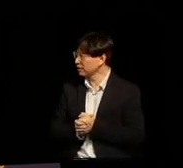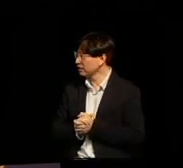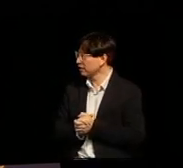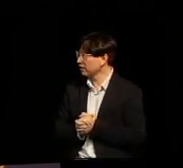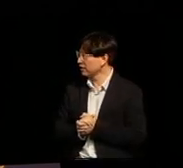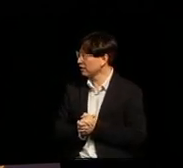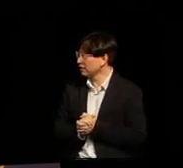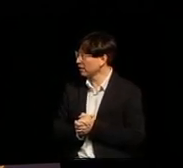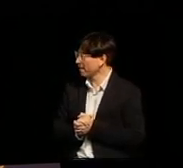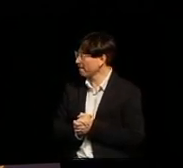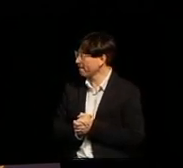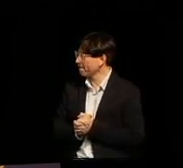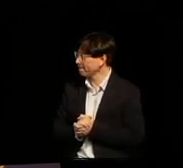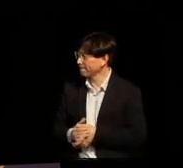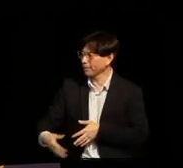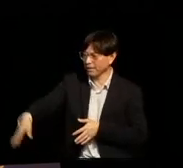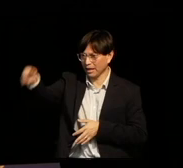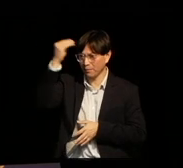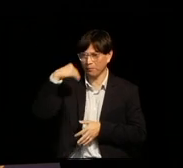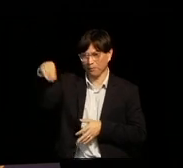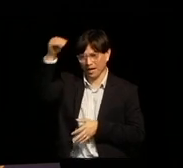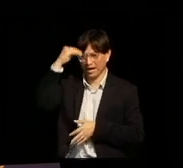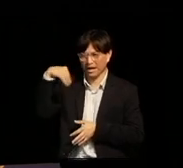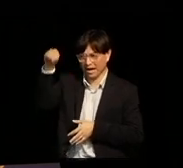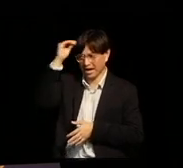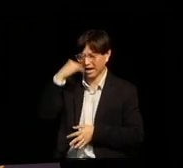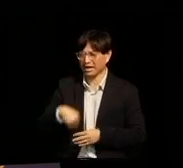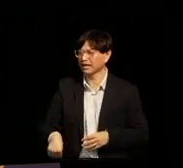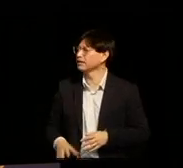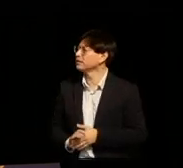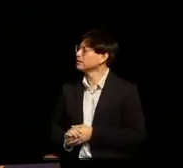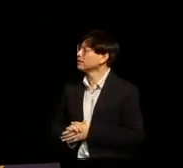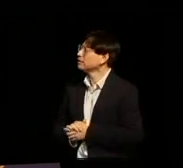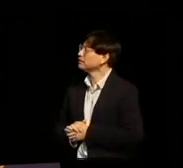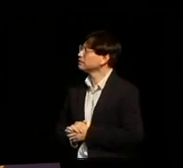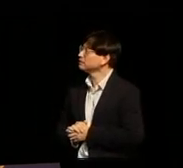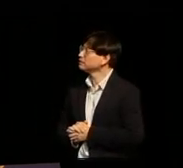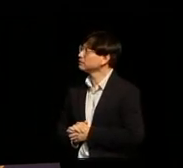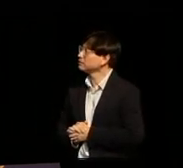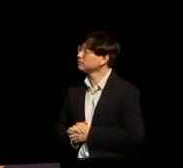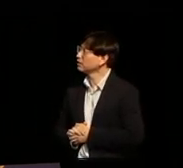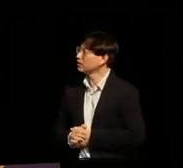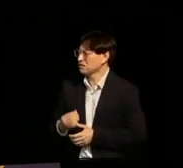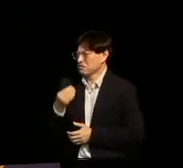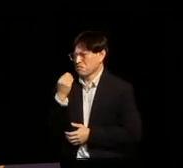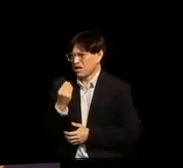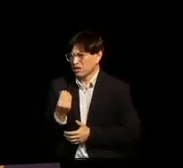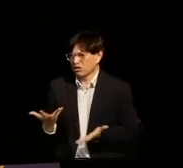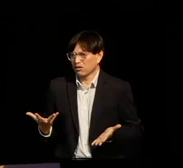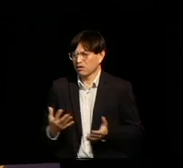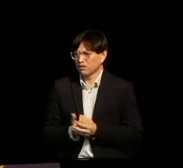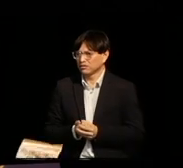proprio un'ottica dell'imparare alcune cose cioè la catechesi serviva per imparare alcune cose perché tanto poi